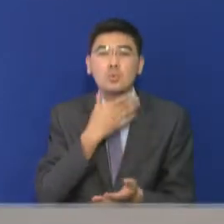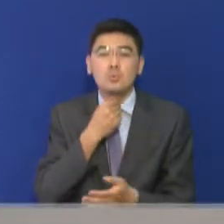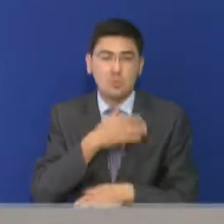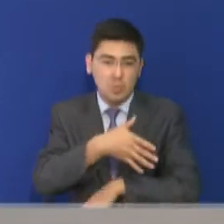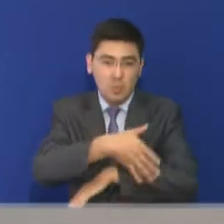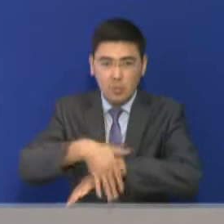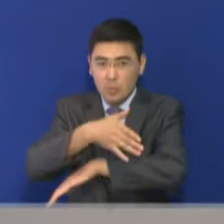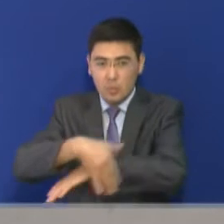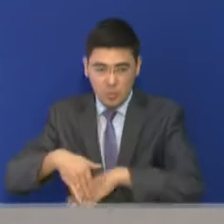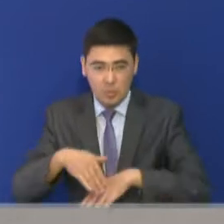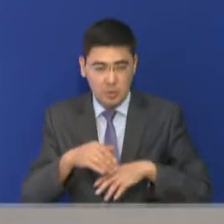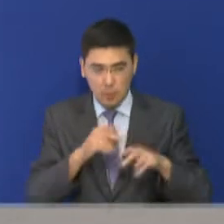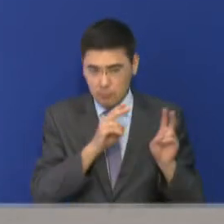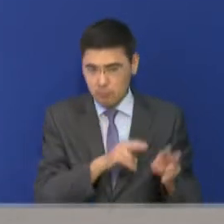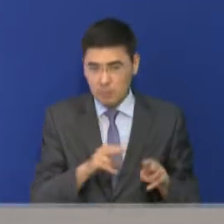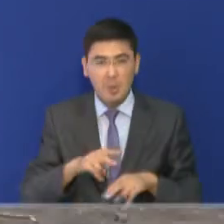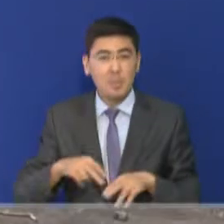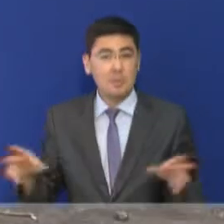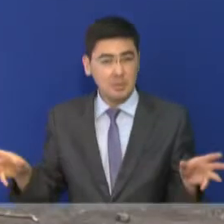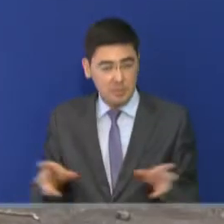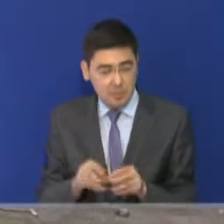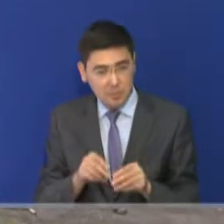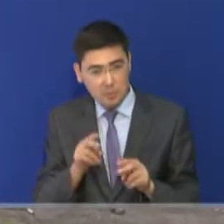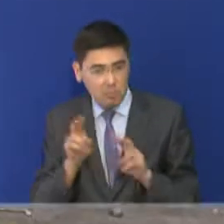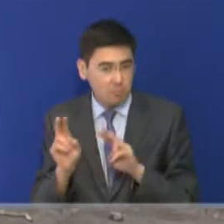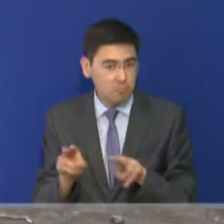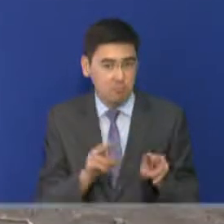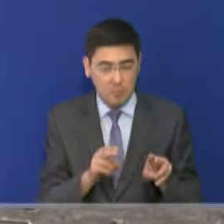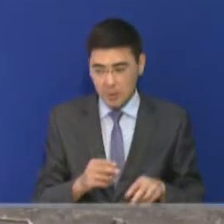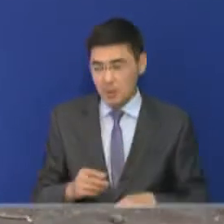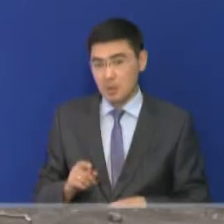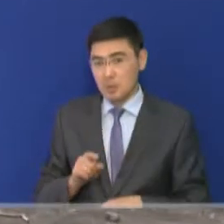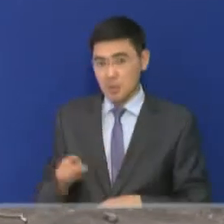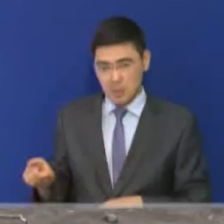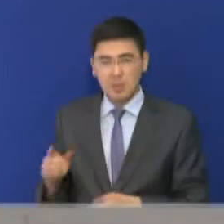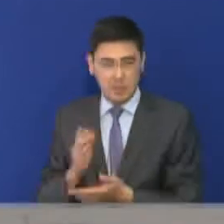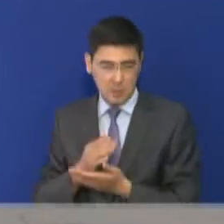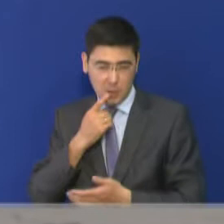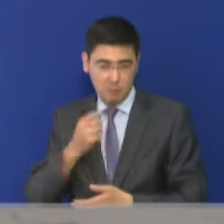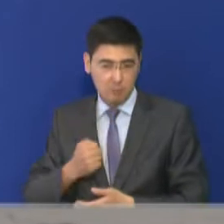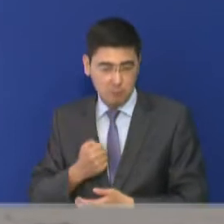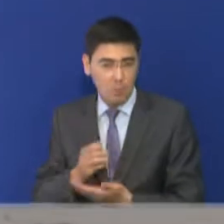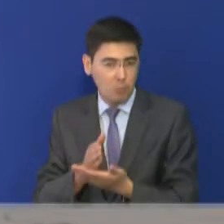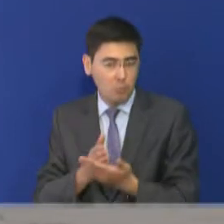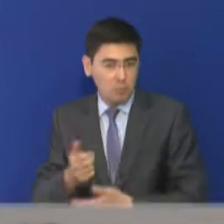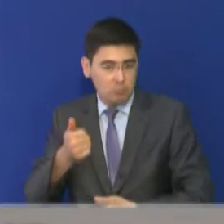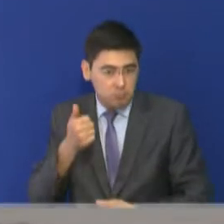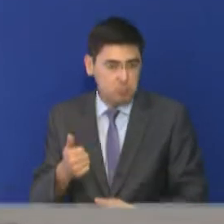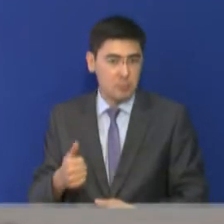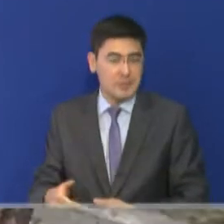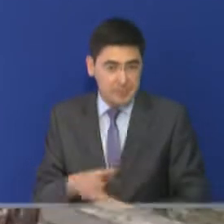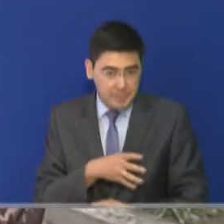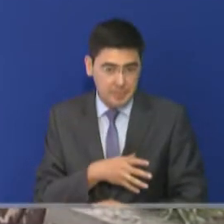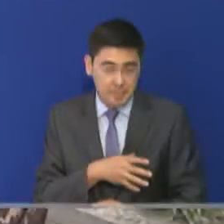жұмылдырылған болатын. Полиция қызметкерлерімен бірге кезекшілік атқарған шығыс өңірлік қолбасшылығының әскери қызметкерлері міндеттерін лайықты